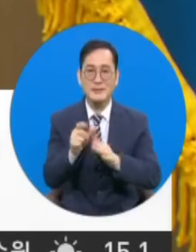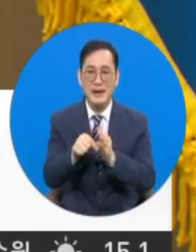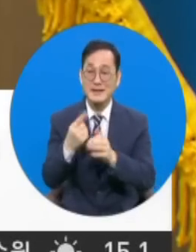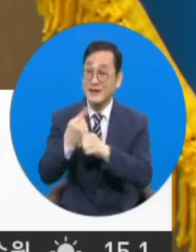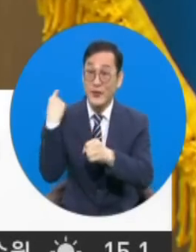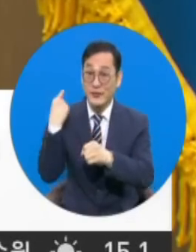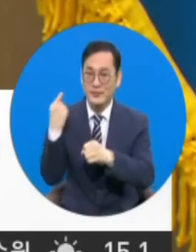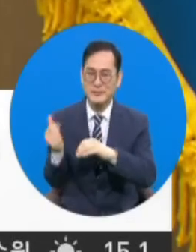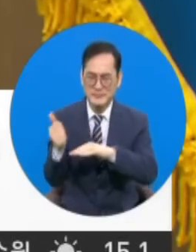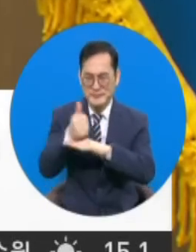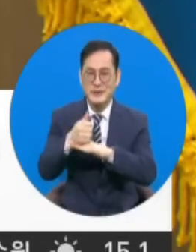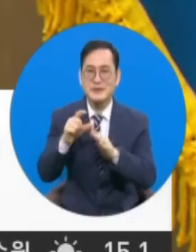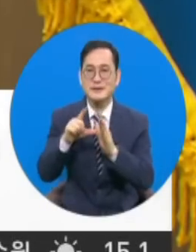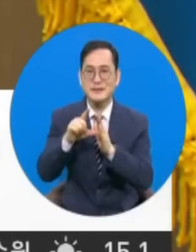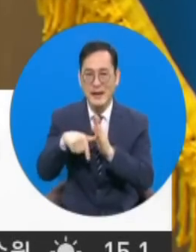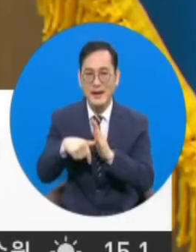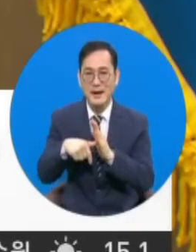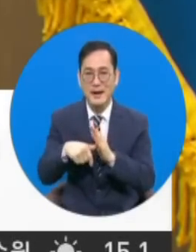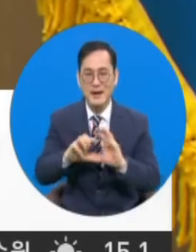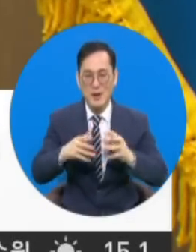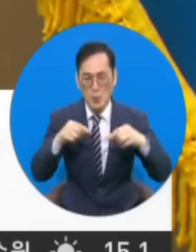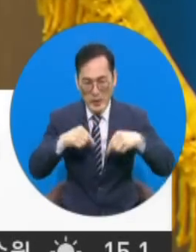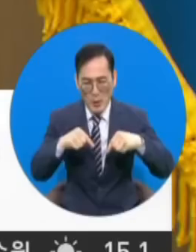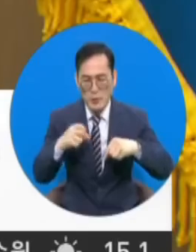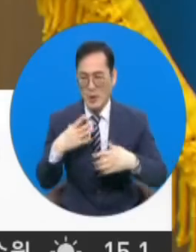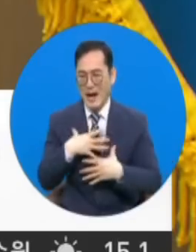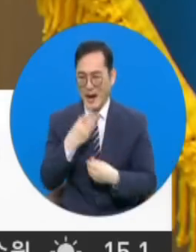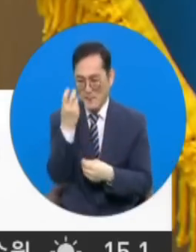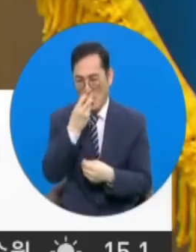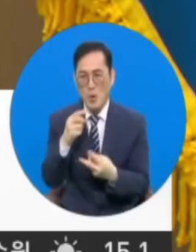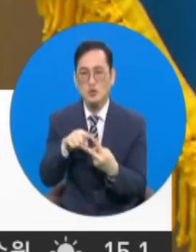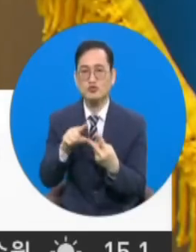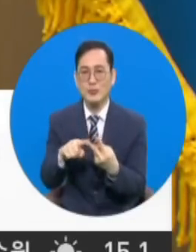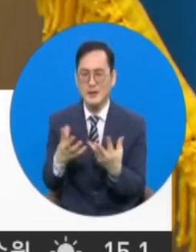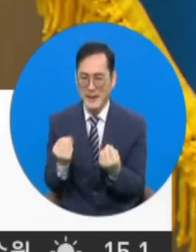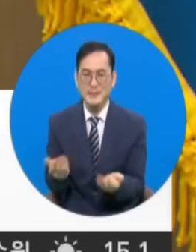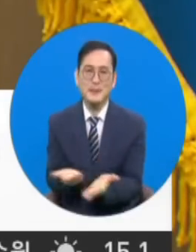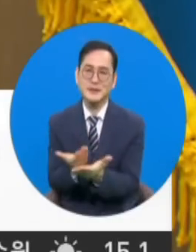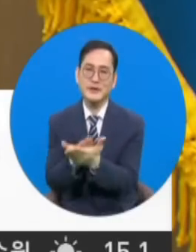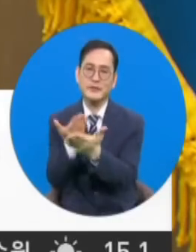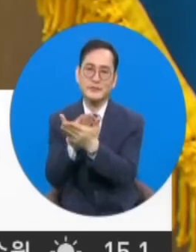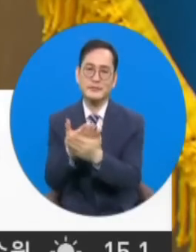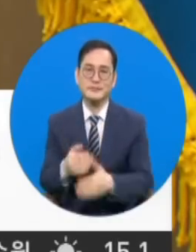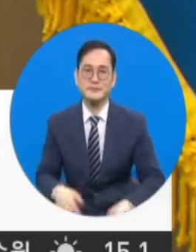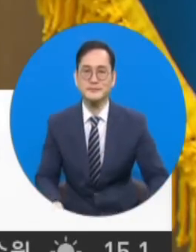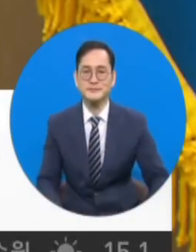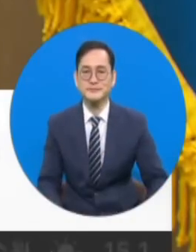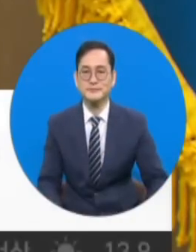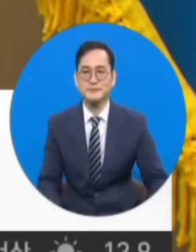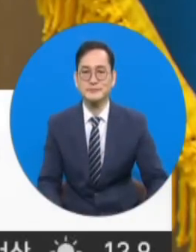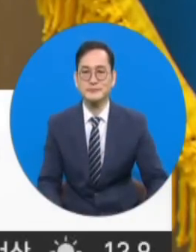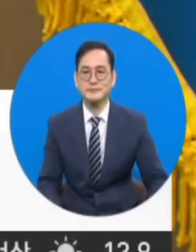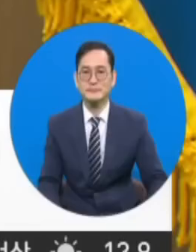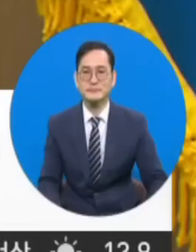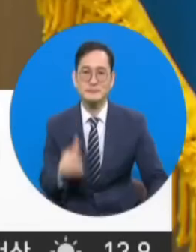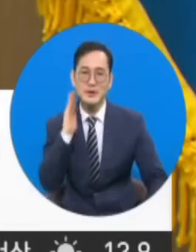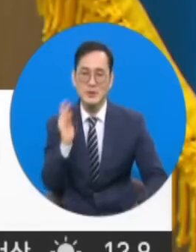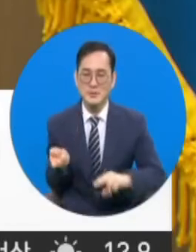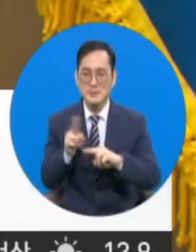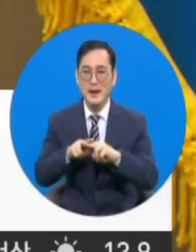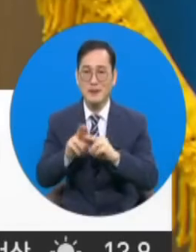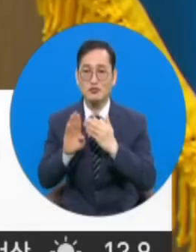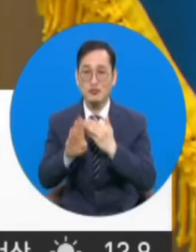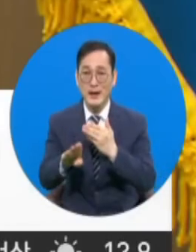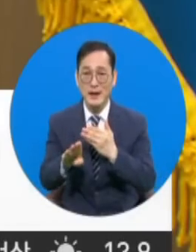생각하면 외교안보만큼 큰 변화가 이루어진 분야도 없습니다 취임 후